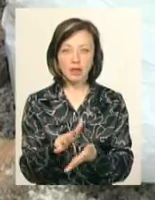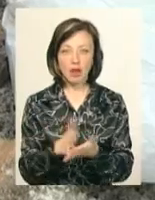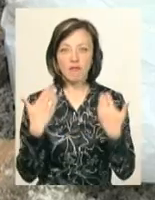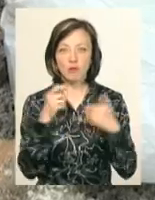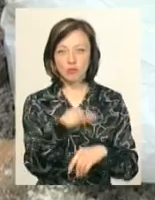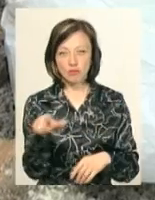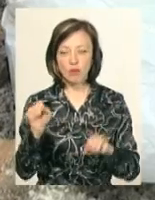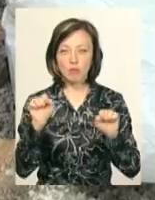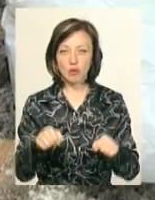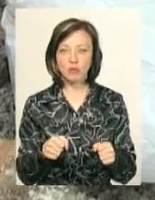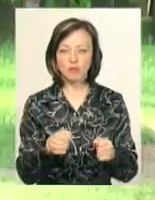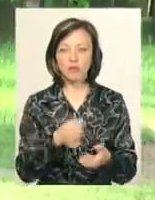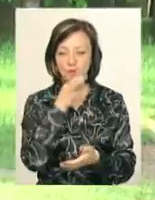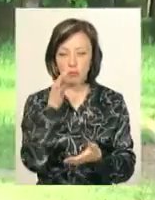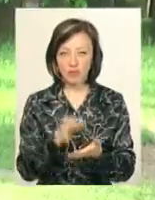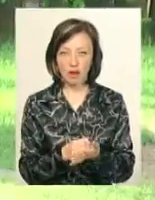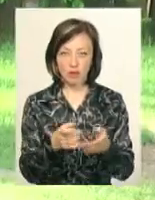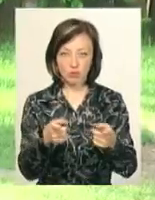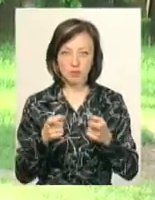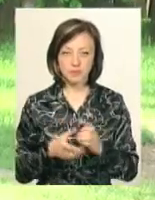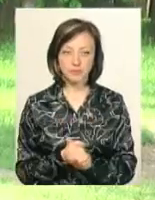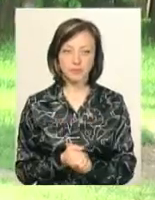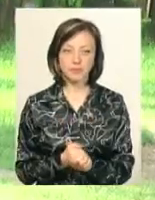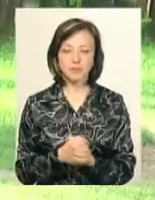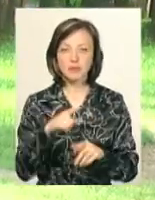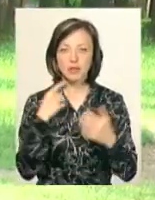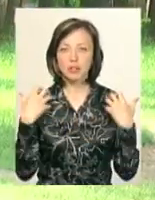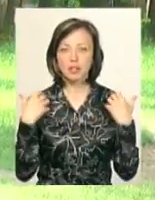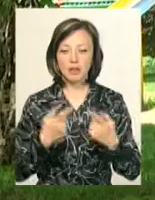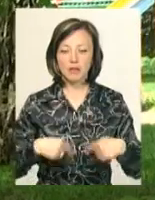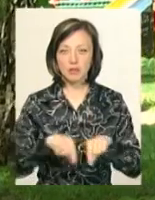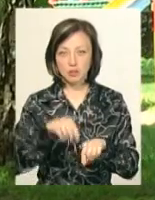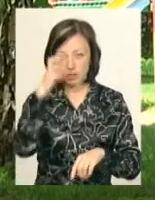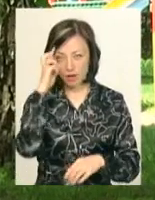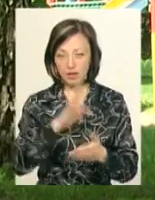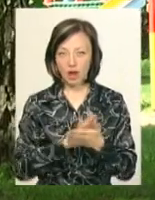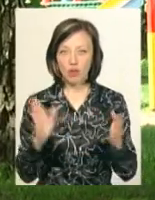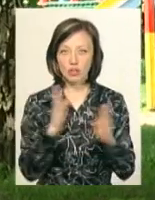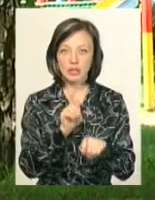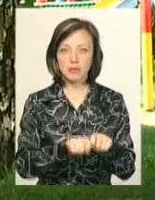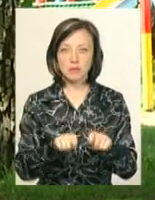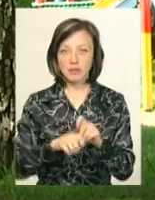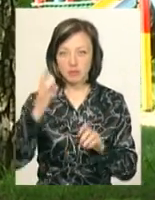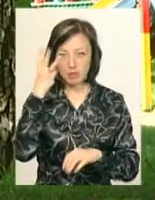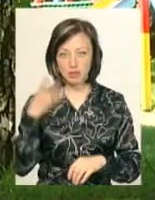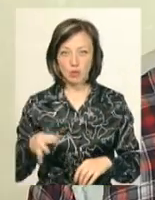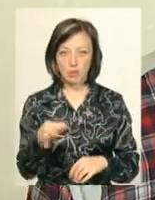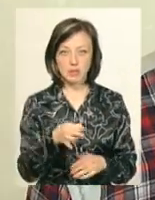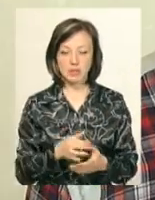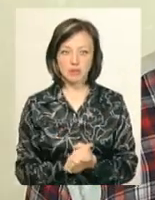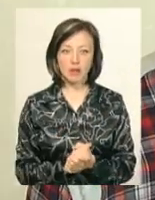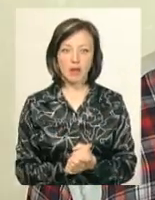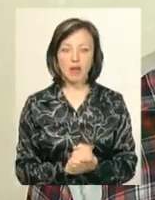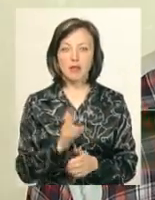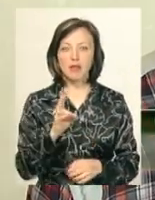відпочивальників можуть притягнути до адміністративної відповідальності, каже начальник відділу Державної екологічної інспекції у Хмельницькій області Олег Ліщук. На